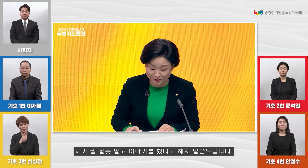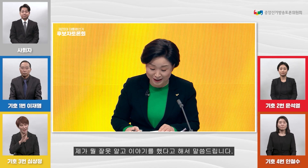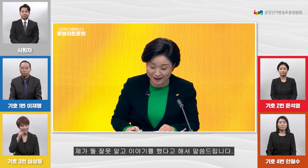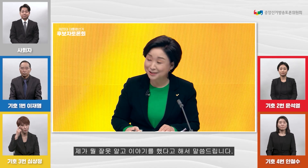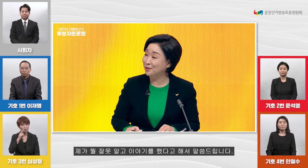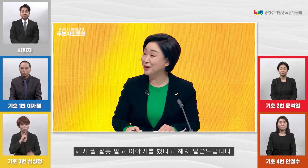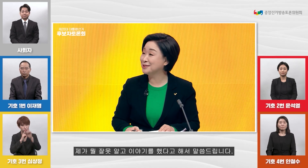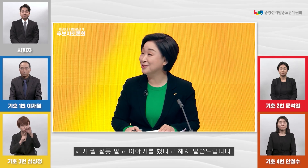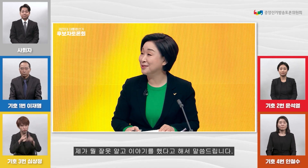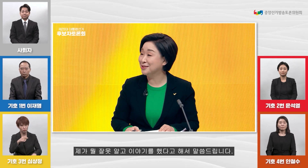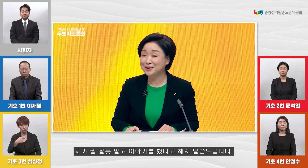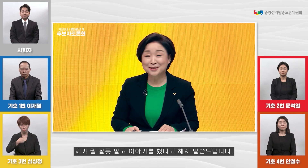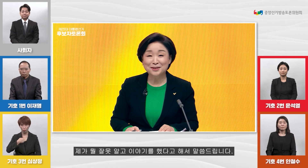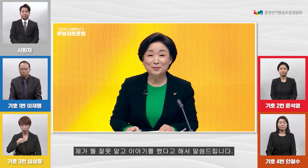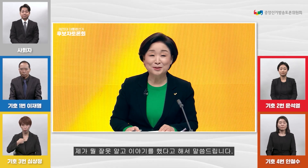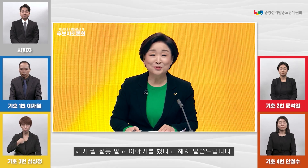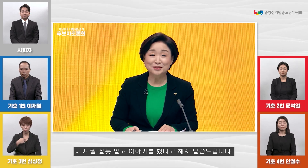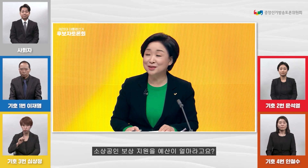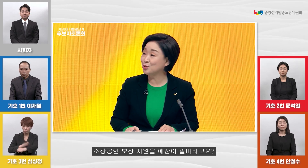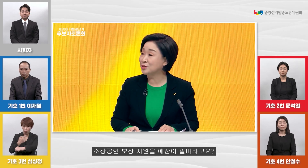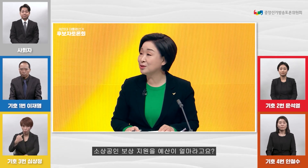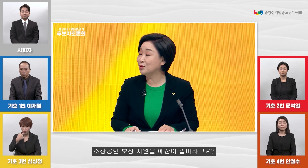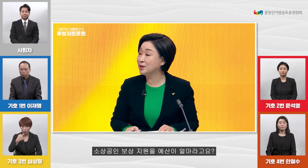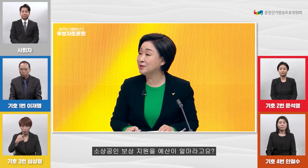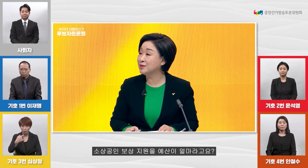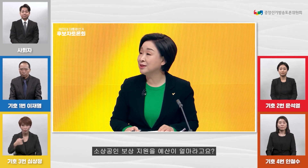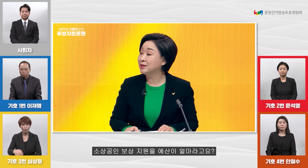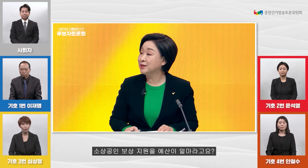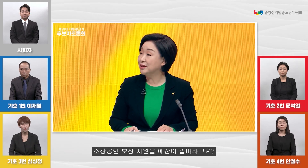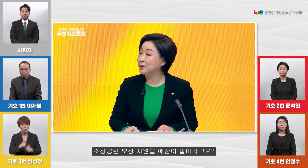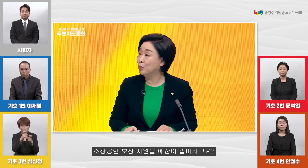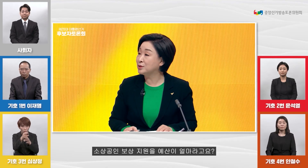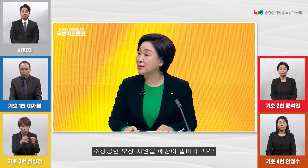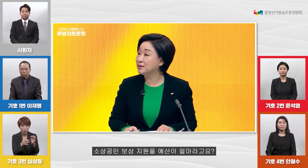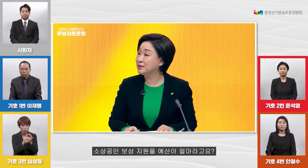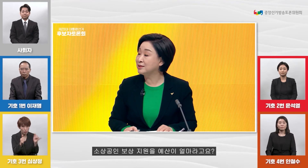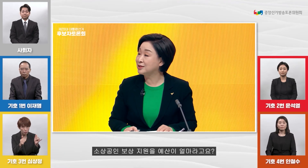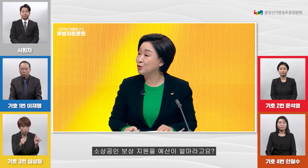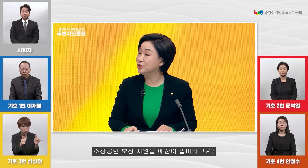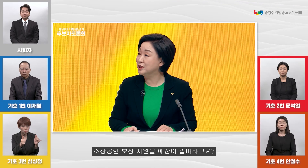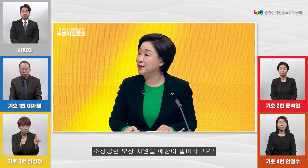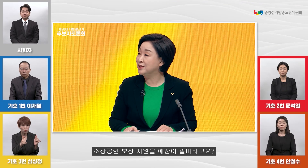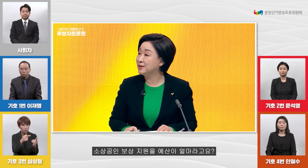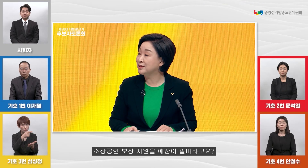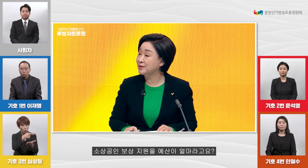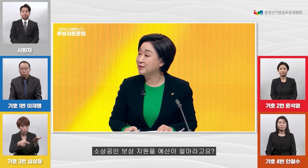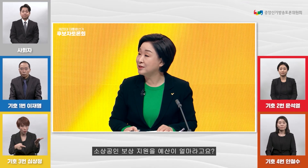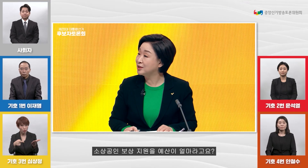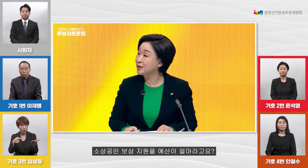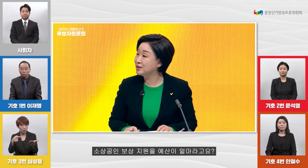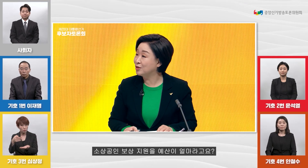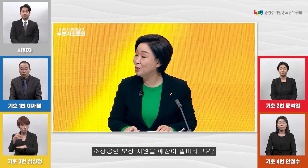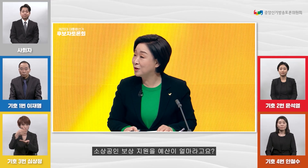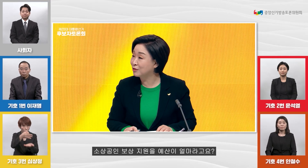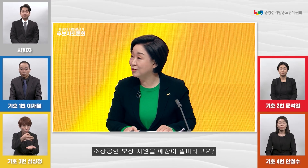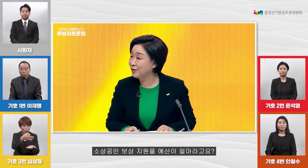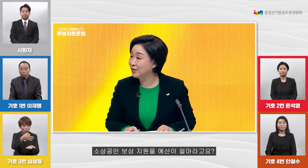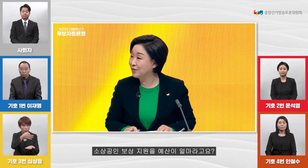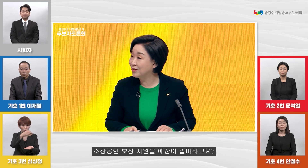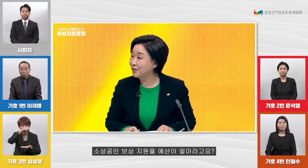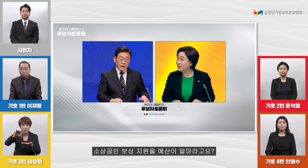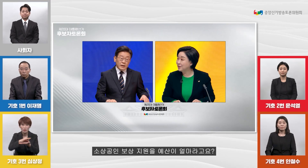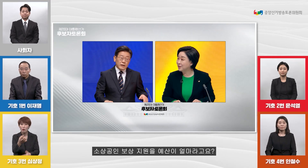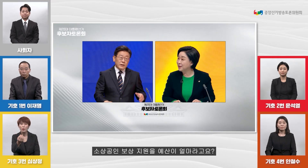잘못 알고 이야기를 했다고 해서 말씀드리는데 소상공인 보상 지원을 예산이